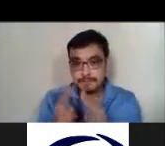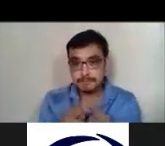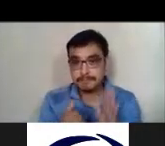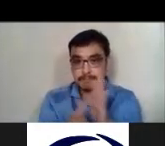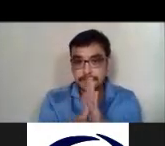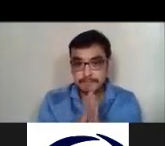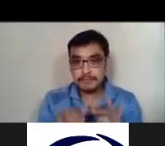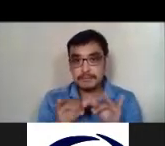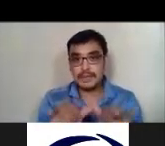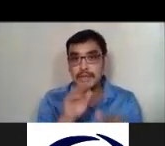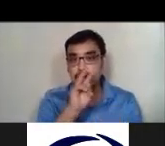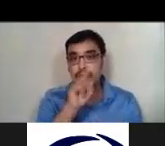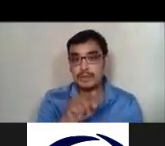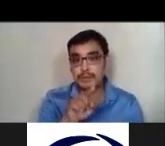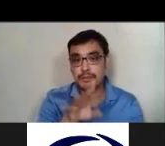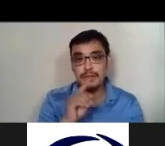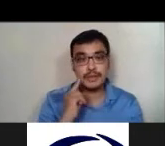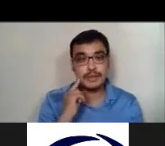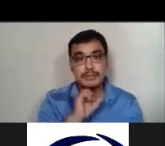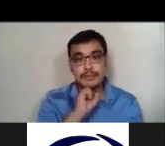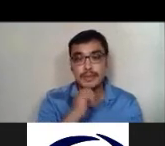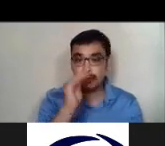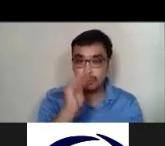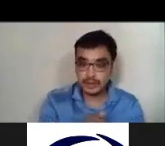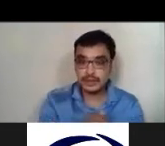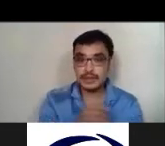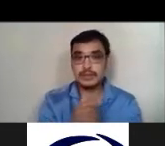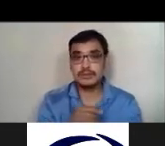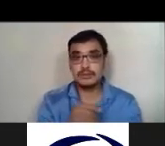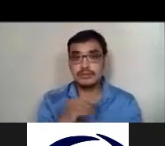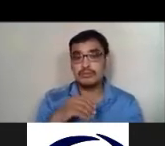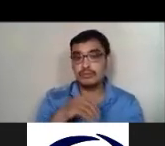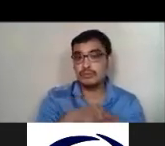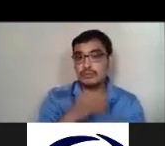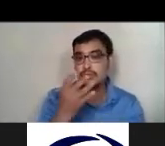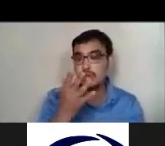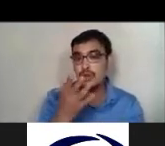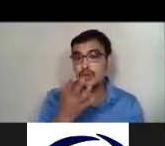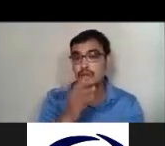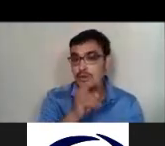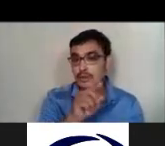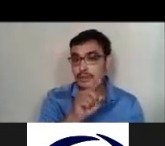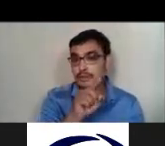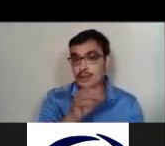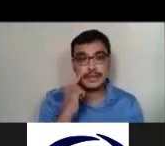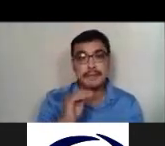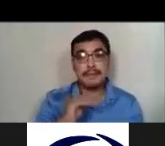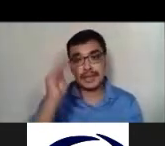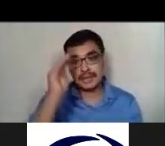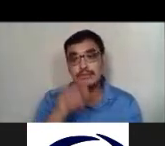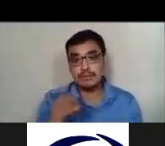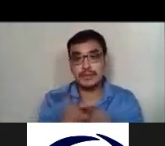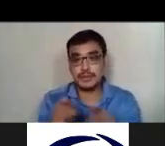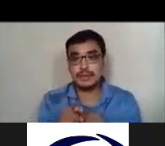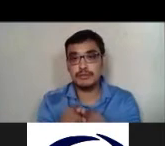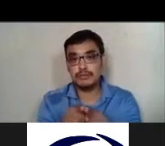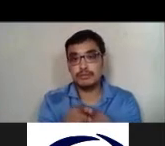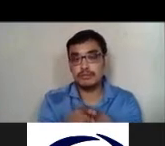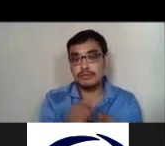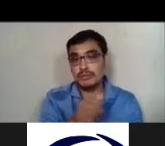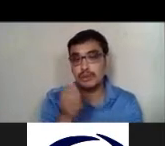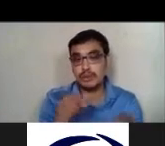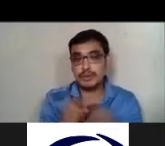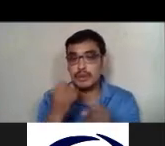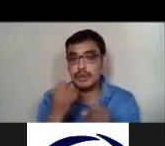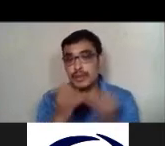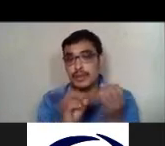र 15 मुनिकोलाई हामीले एक्सक्लुड गरेका छौँ र 65 माथिको एउटा केस परेको छ त्यो पनि अर्को फाइनल